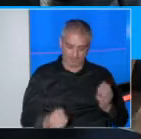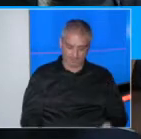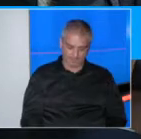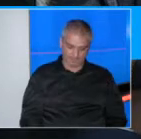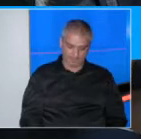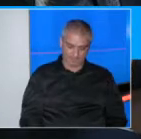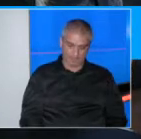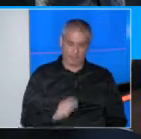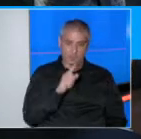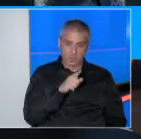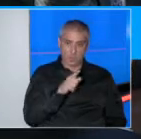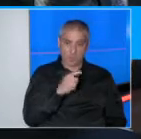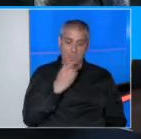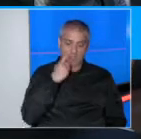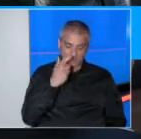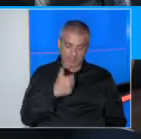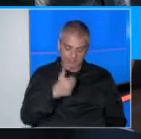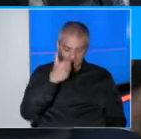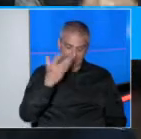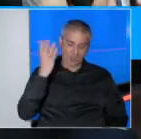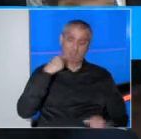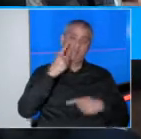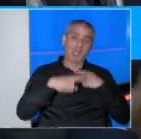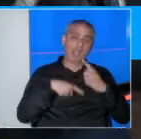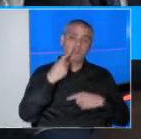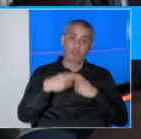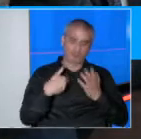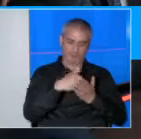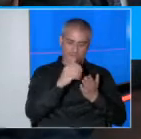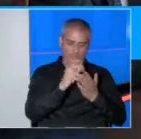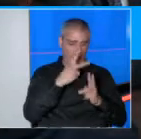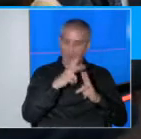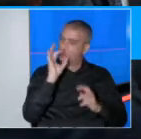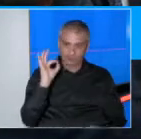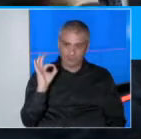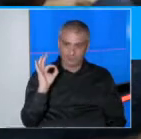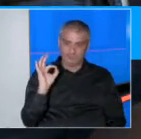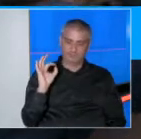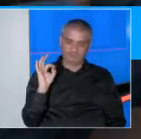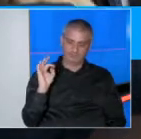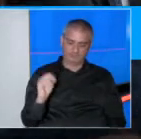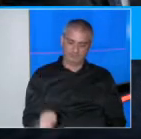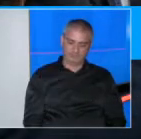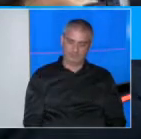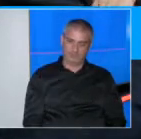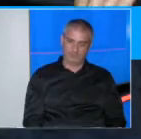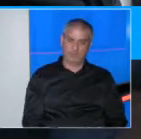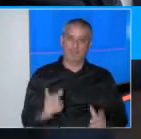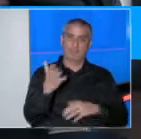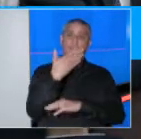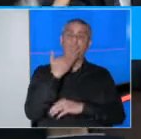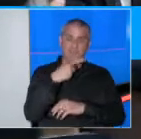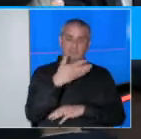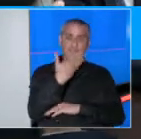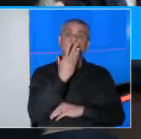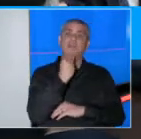דרעי זה המנהיג פה, שעוד ינהיג אותנו עשרות שנים, לא רק את ש"ס, בכלל את השכבות החלשות, את המדינת ישראל